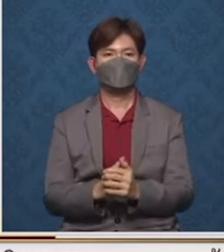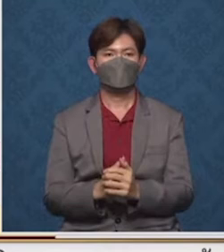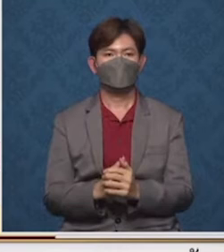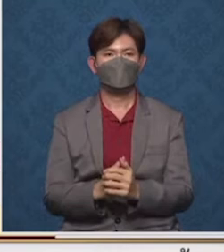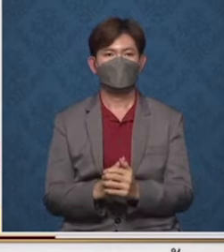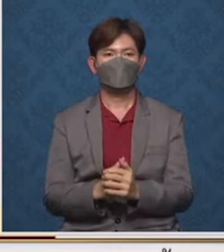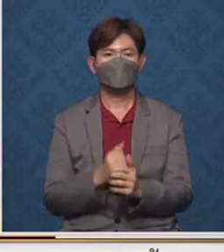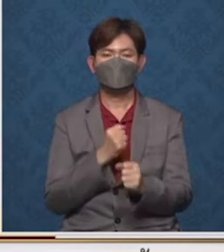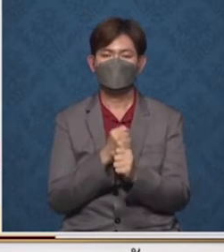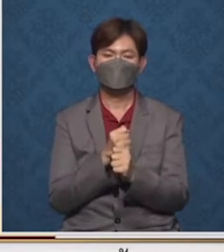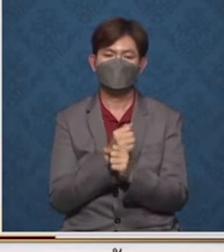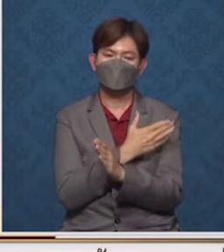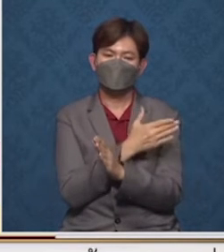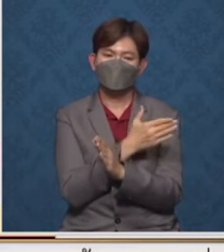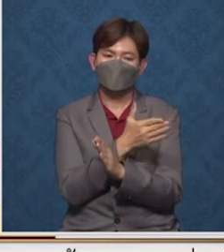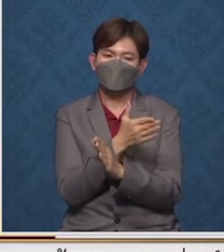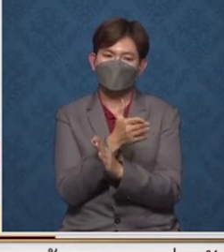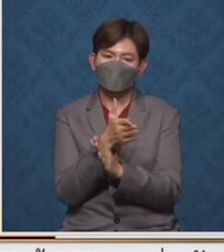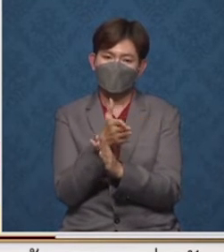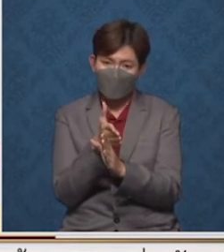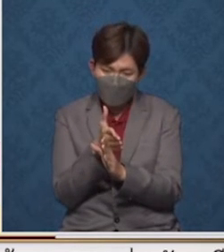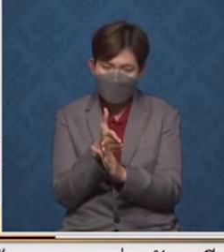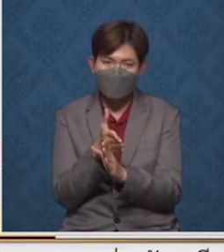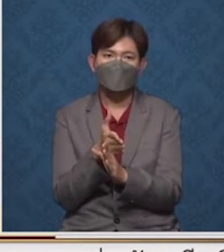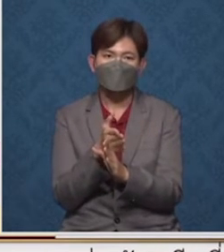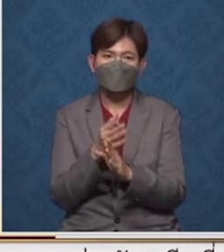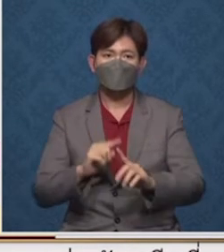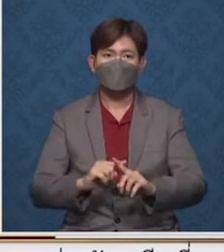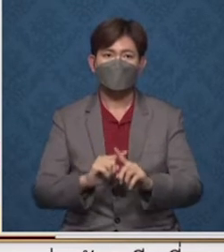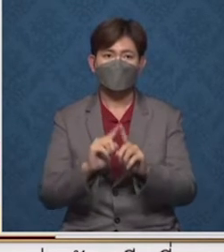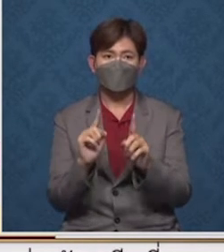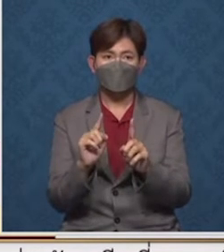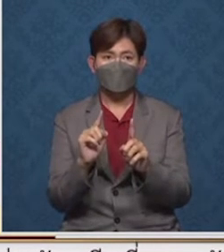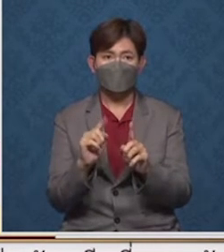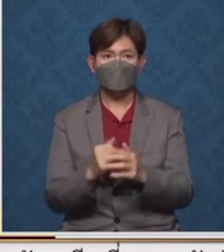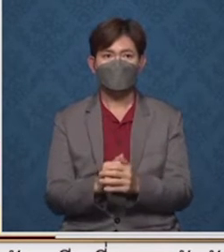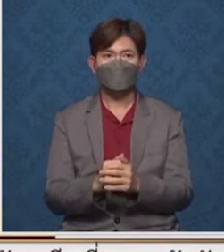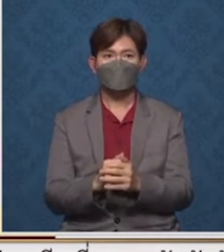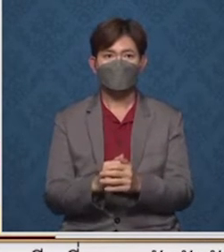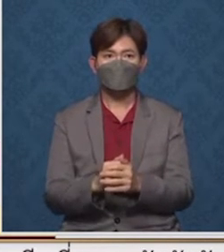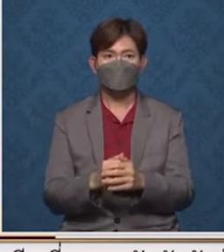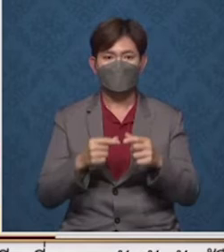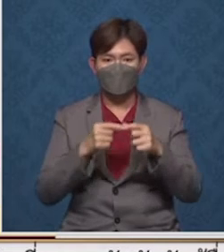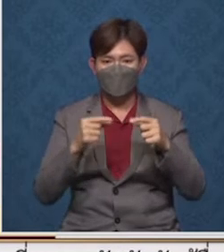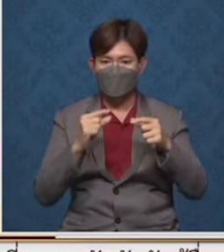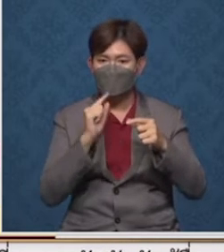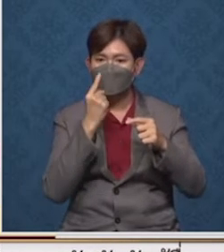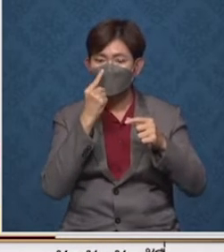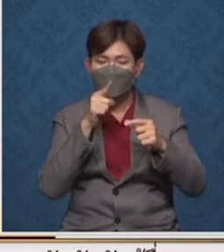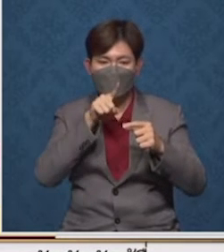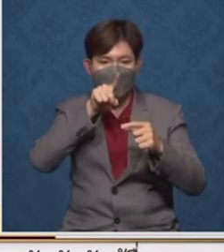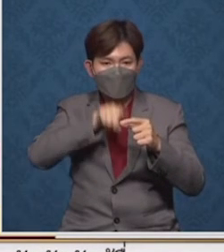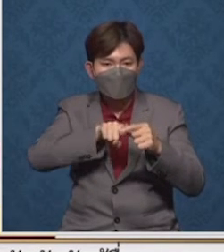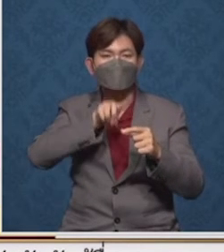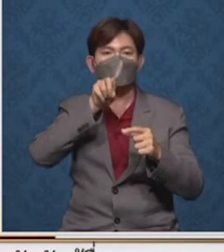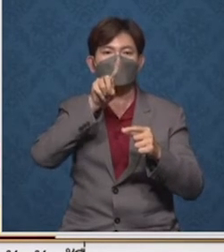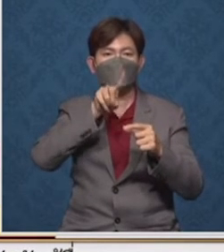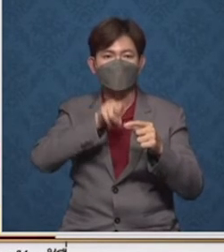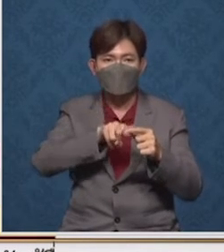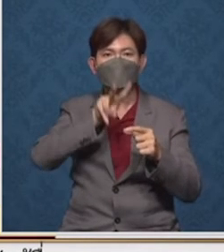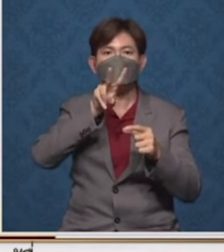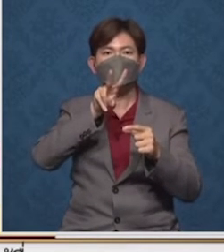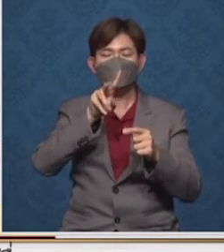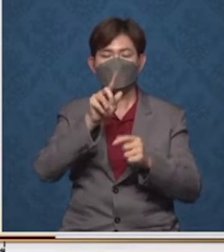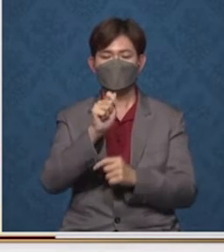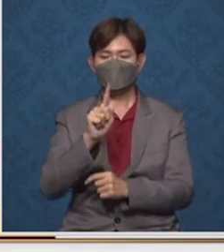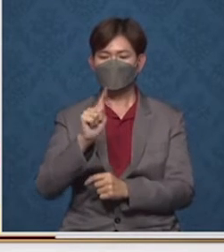ถ้าท่านทำมาตลอดครับเจาะจงมาตลอดแต่เรื่องเอซีเคทำไมไม่เจาะจงทำไมต้องปล่อย